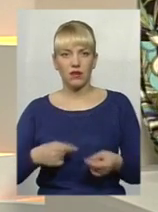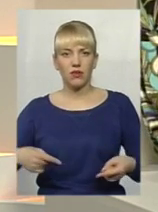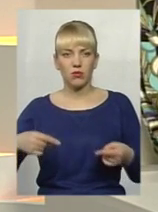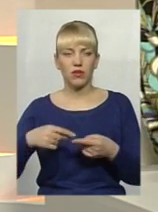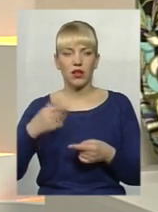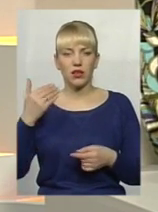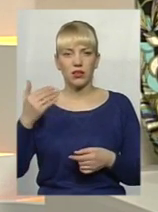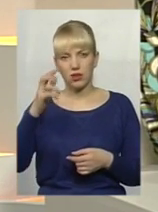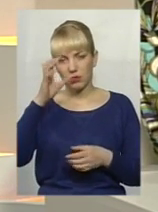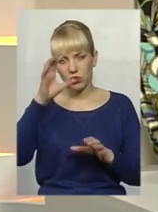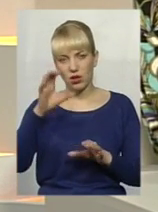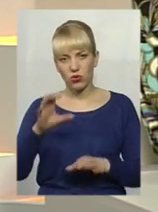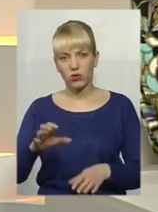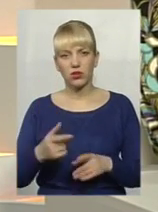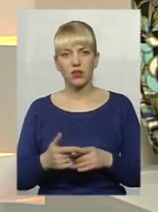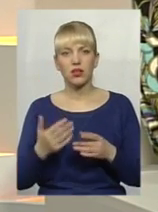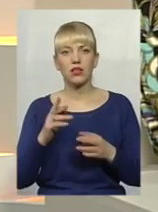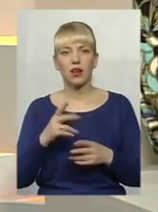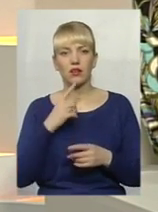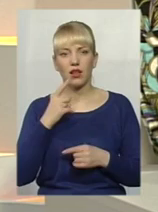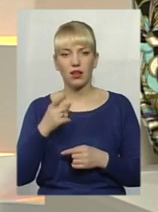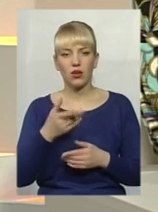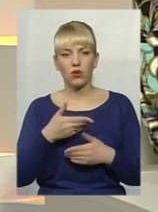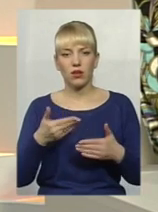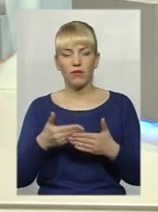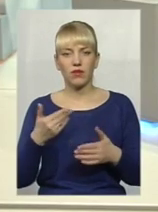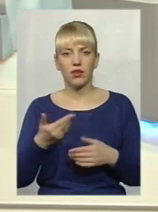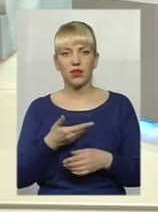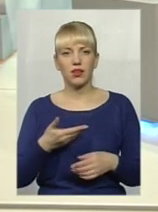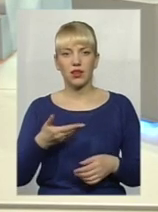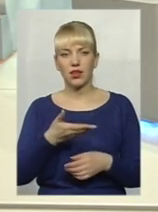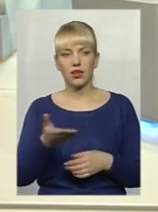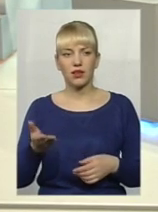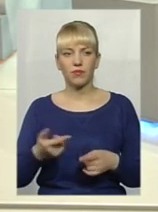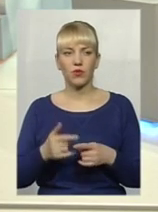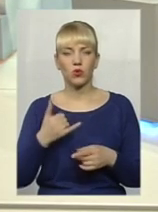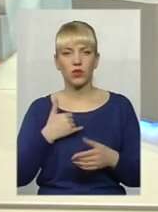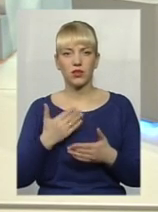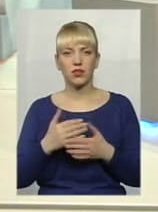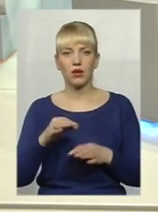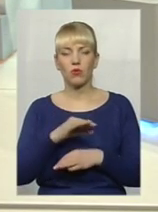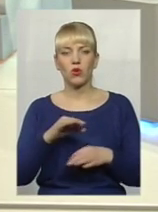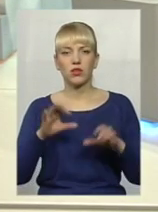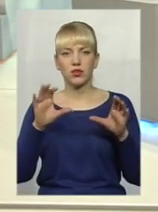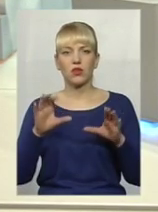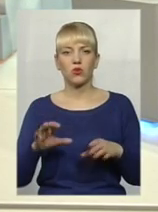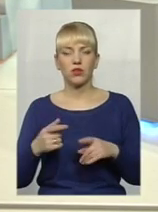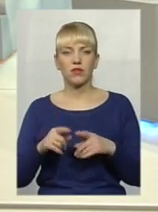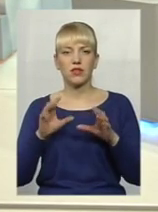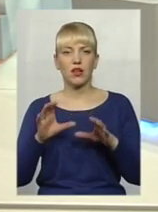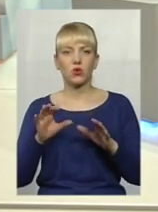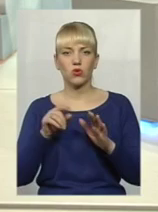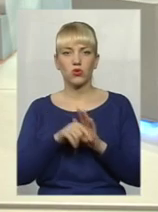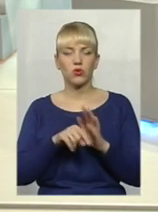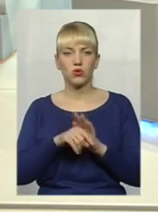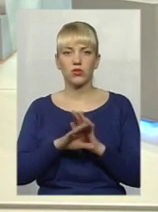їхньому законодавству. Як далеко нам ще до них? У нас проєкти є цих законів. І закони взагалі стосуються не лише